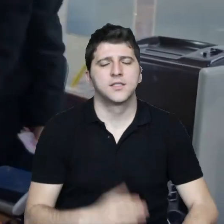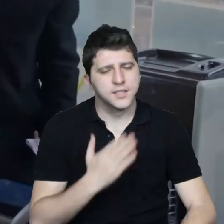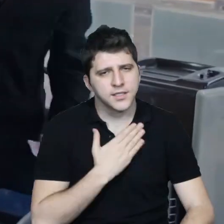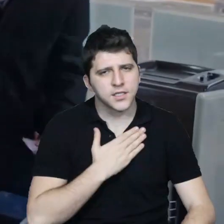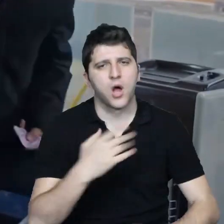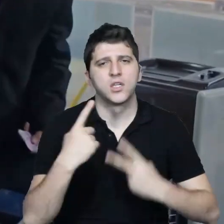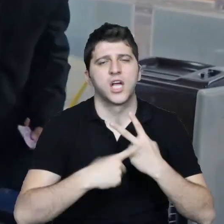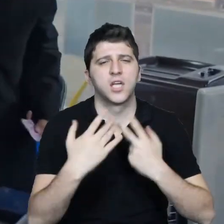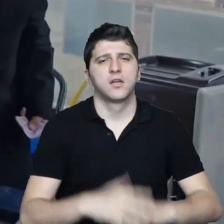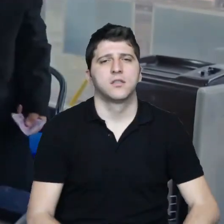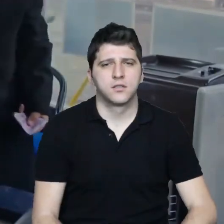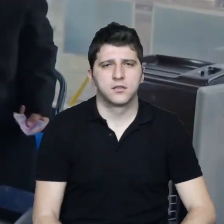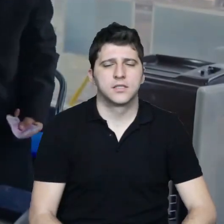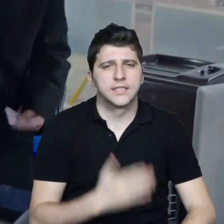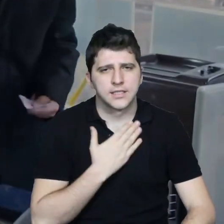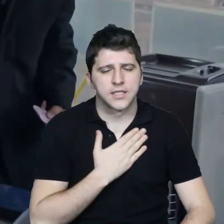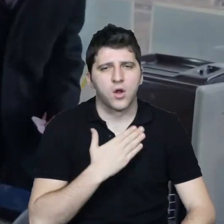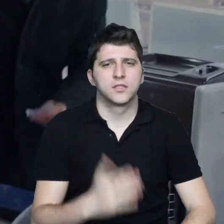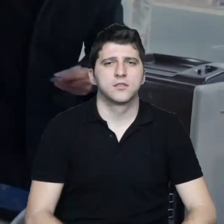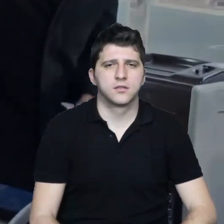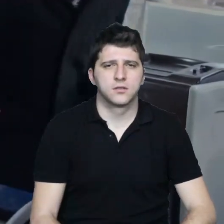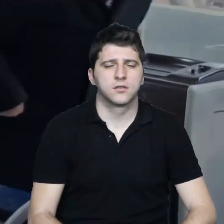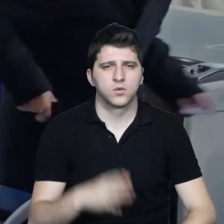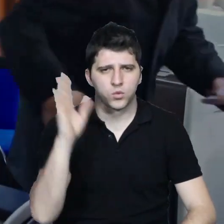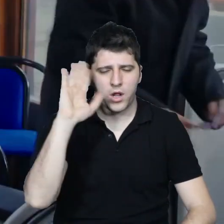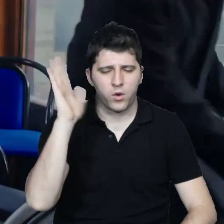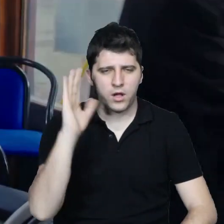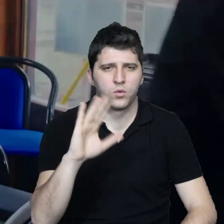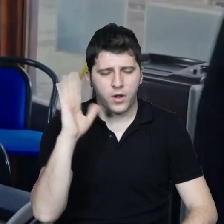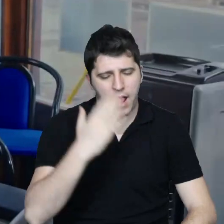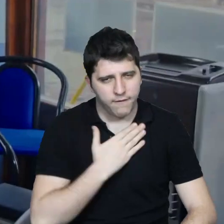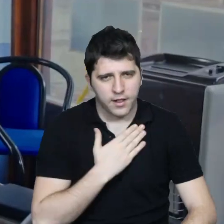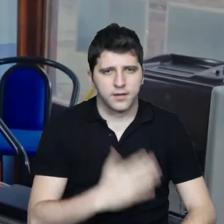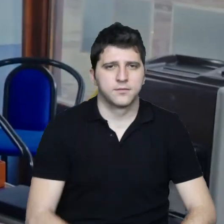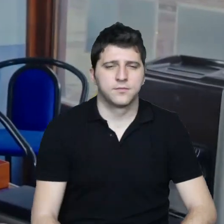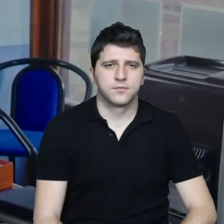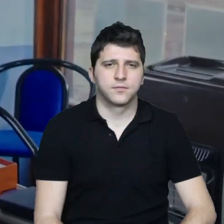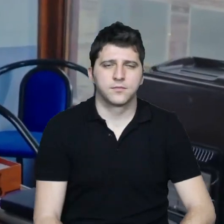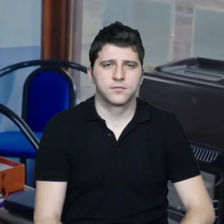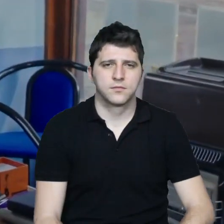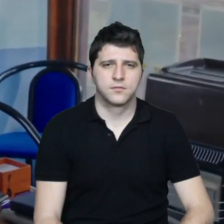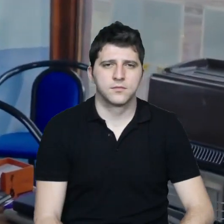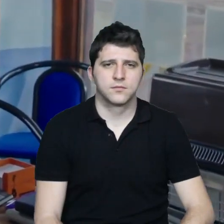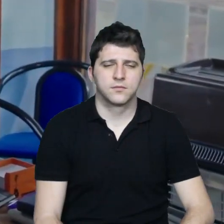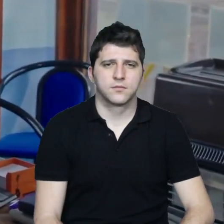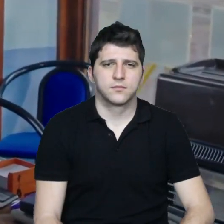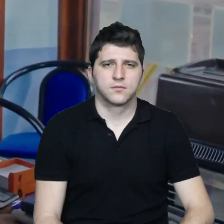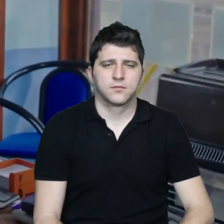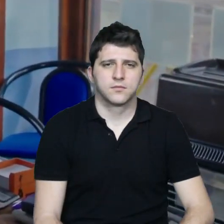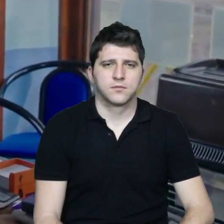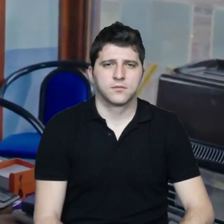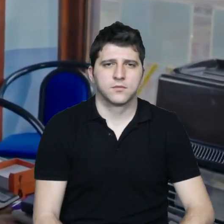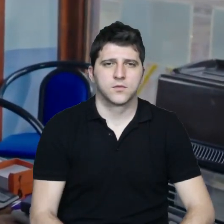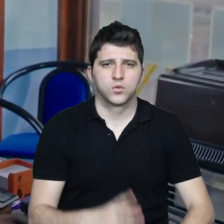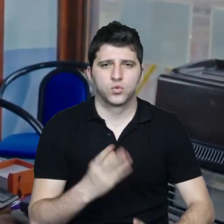Sağ ol Yaşar. Sağ olasın. Güle güle. Güle güle. Yaşar onun tokalaşmak için uzattığı eli öptü gene. Ya